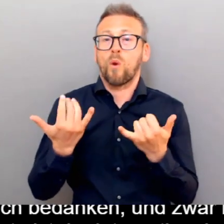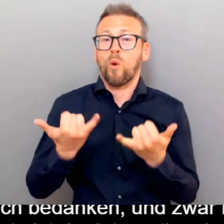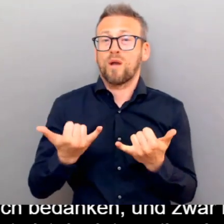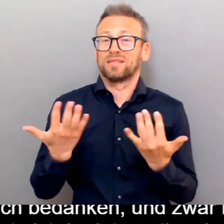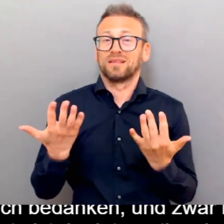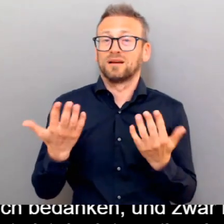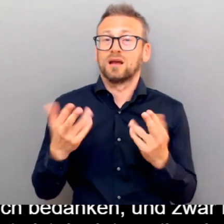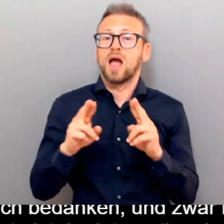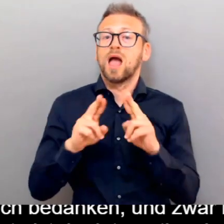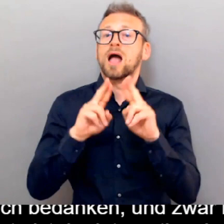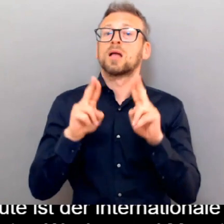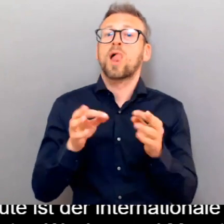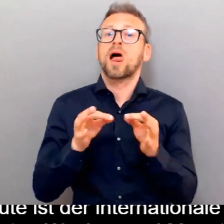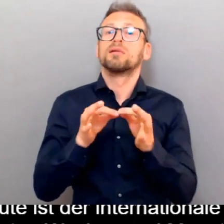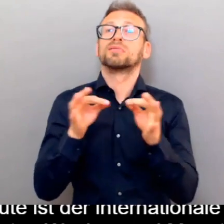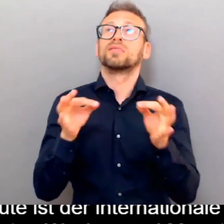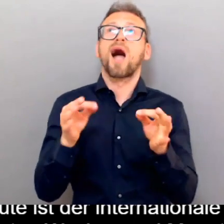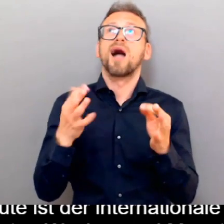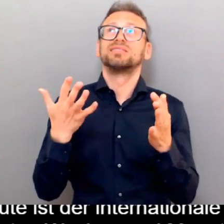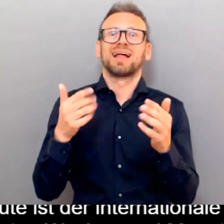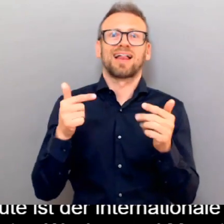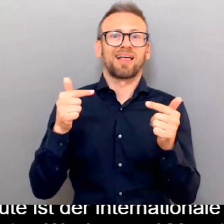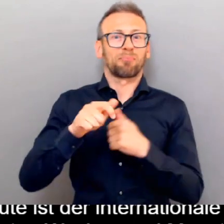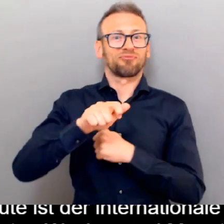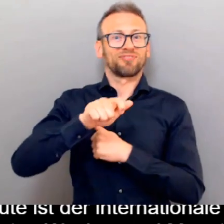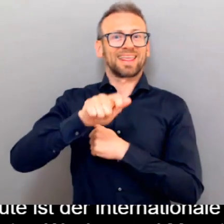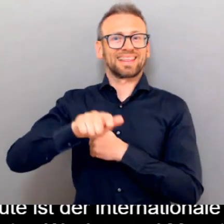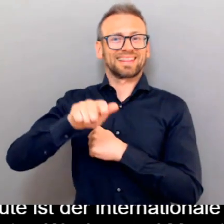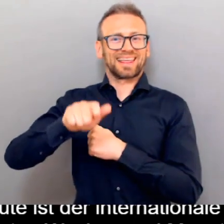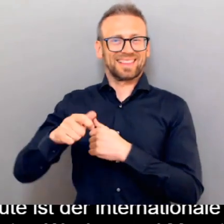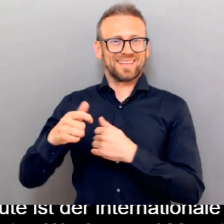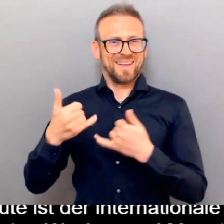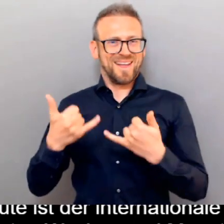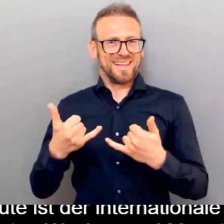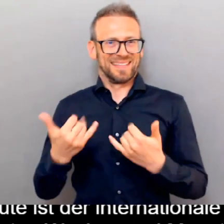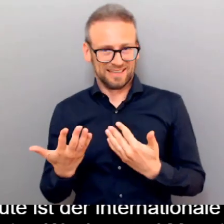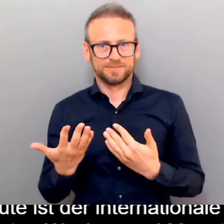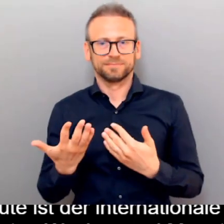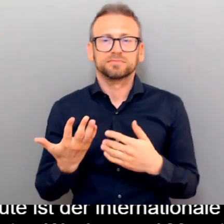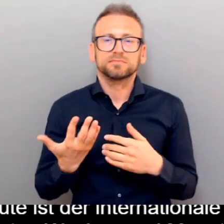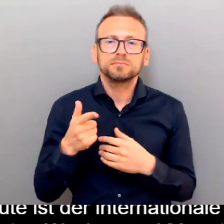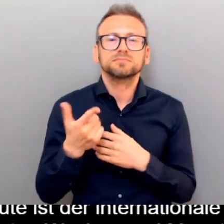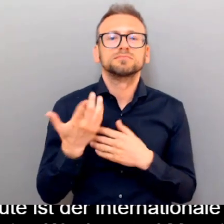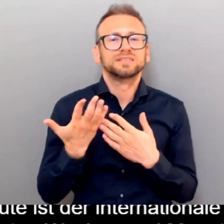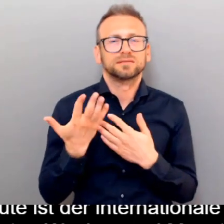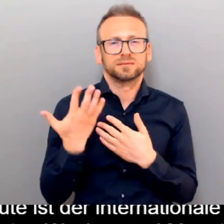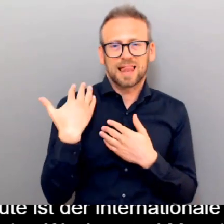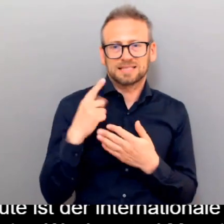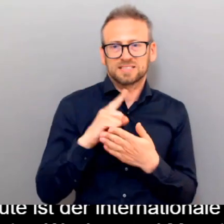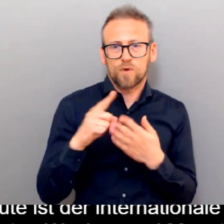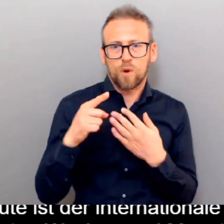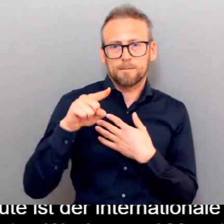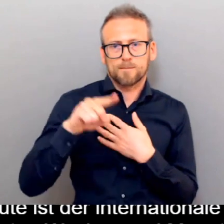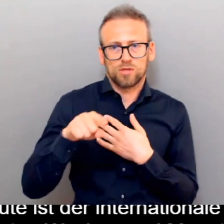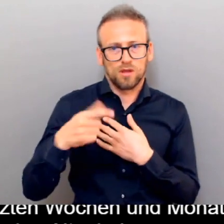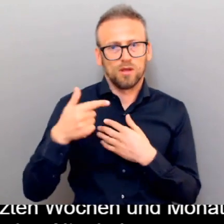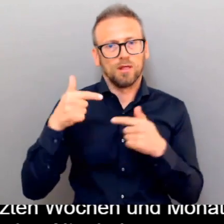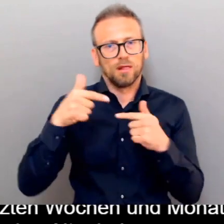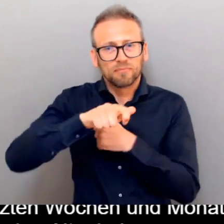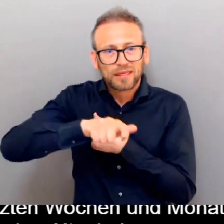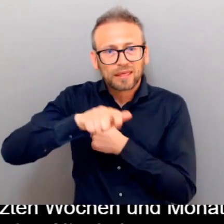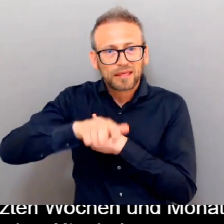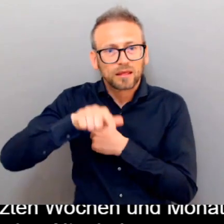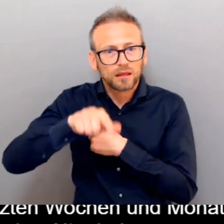Einrichtungen für Menschen mit Behinderungen und, und, und ambulant, stationär. Was hier geleistet wurde, dafür wirklich ein ganz, ganz